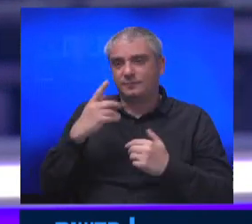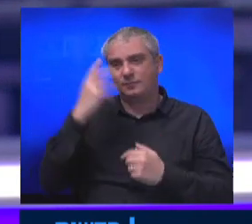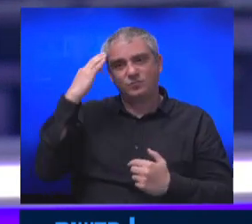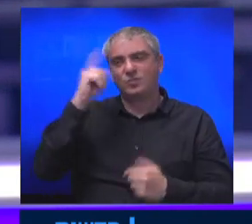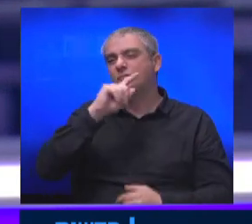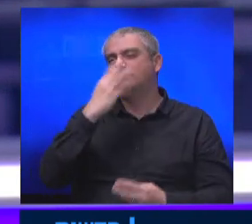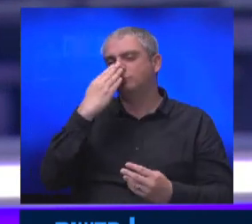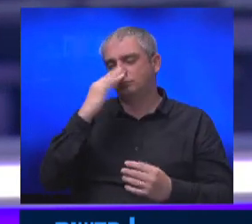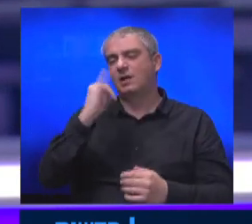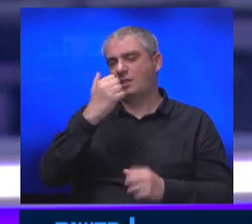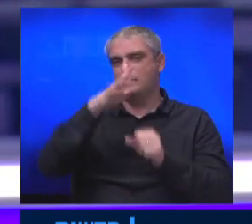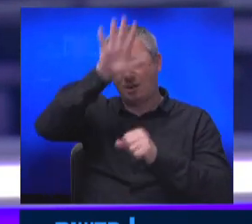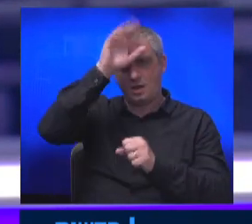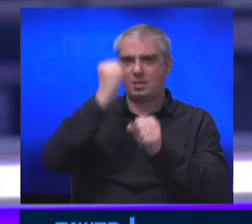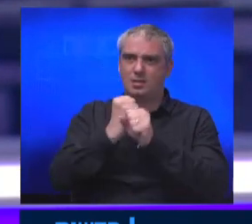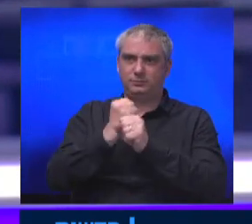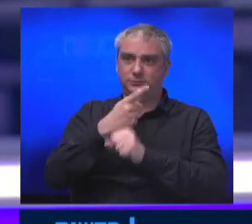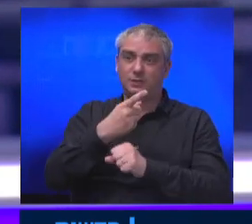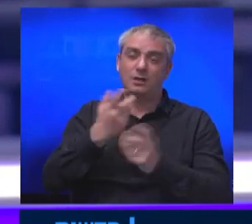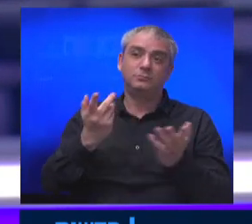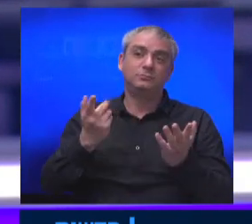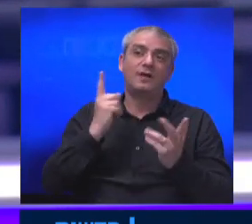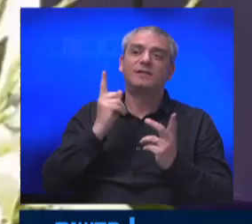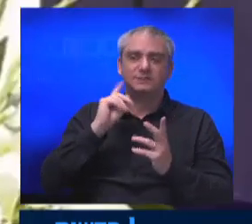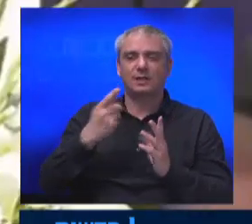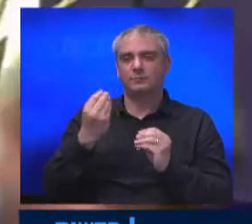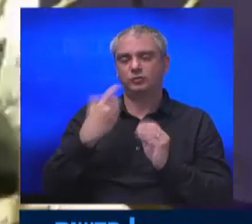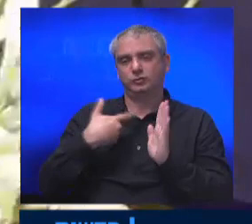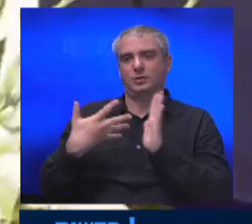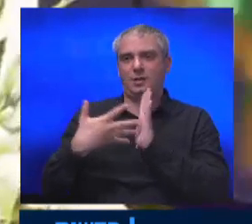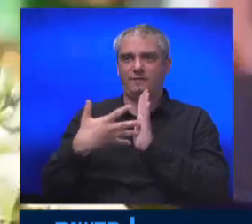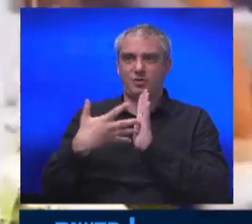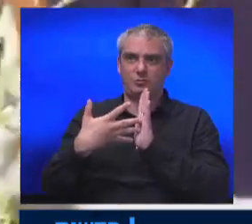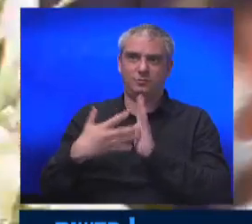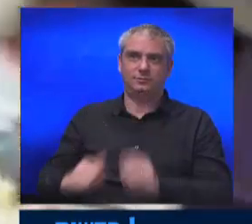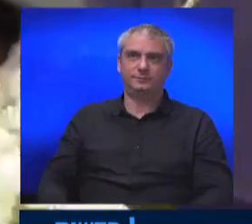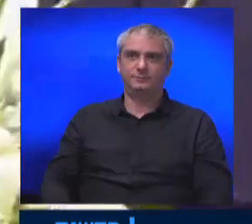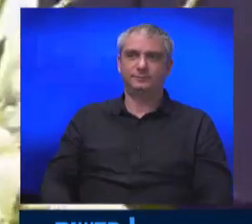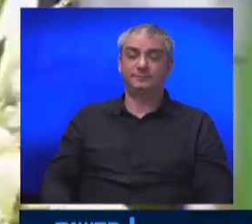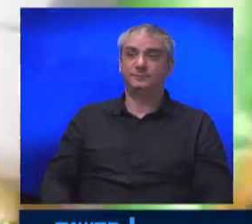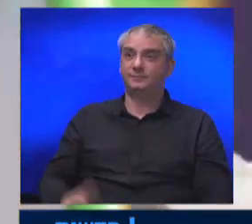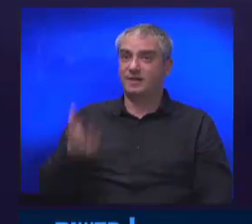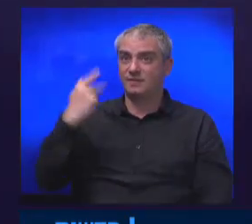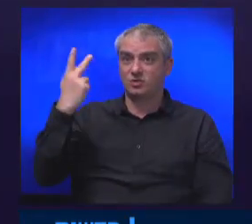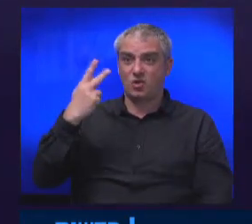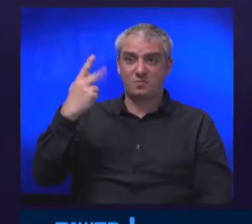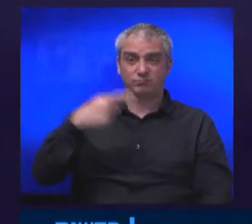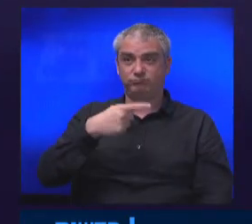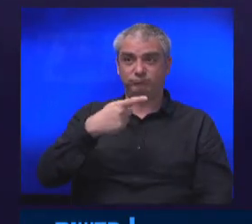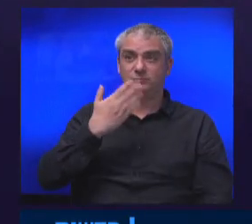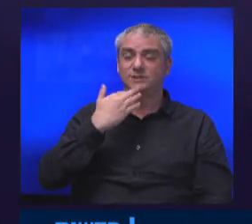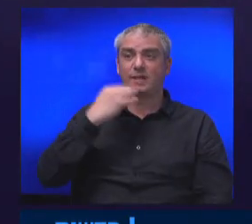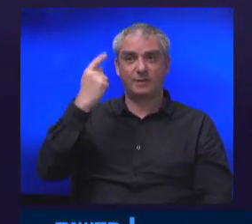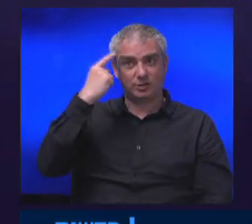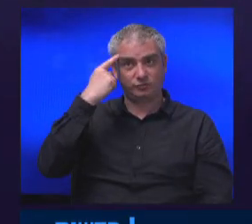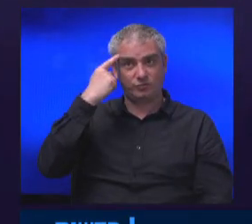שמדובר באיראנים, אבל זה כאמור דבר שצריכים להמשיך לבדוק אותו. ואם לפני יומיים העריכו גורמים ישראלים בעילום שם,